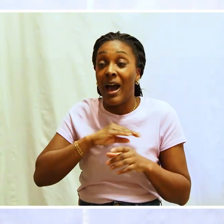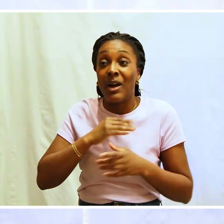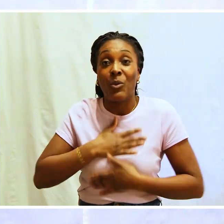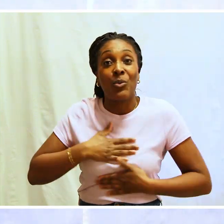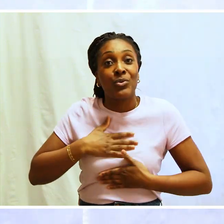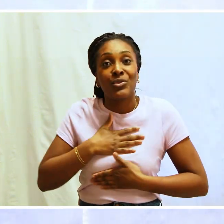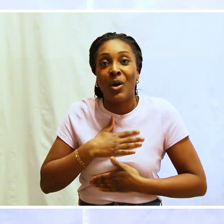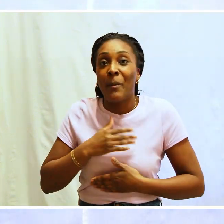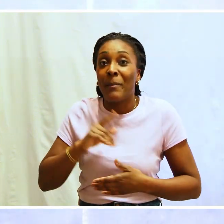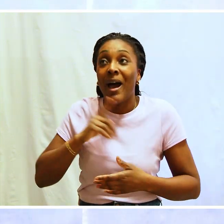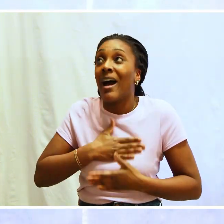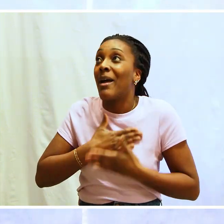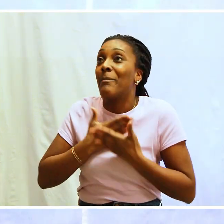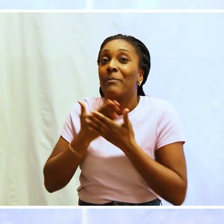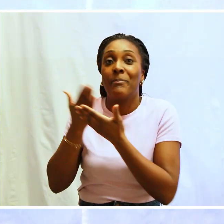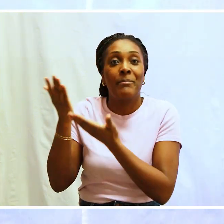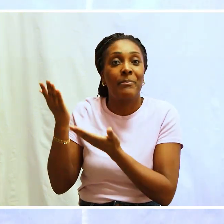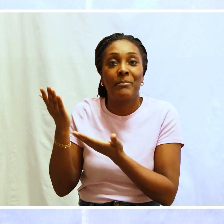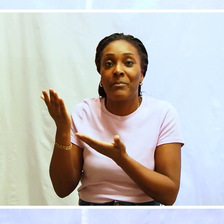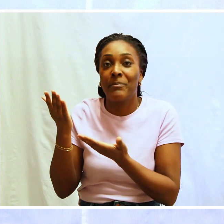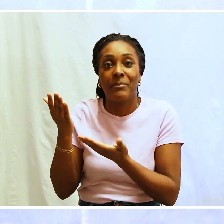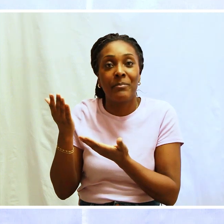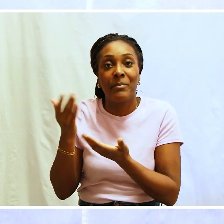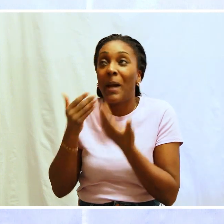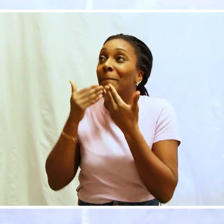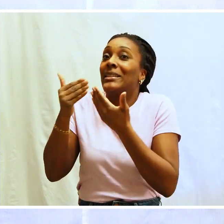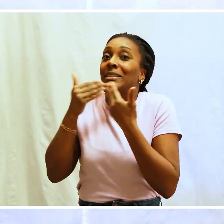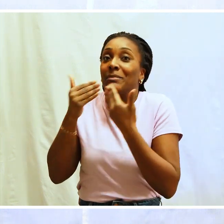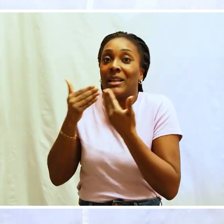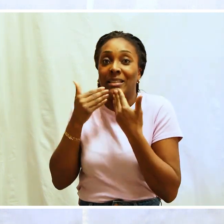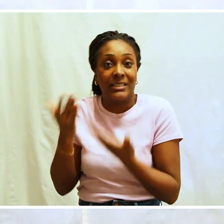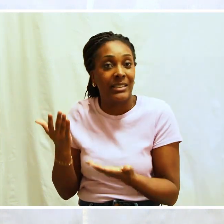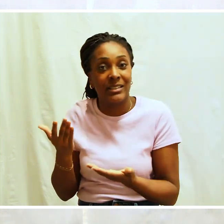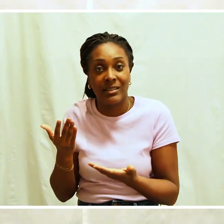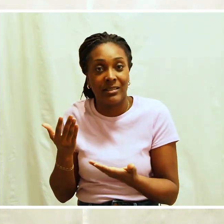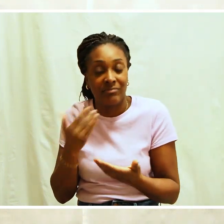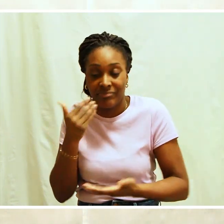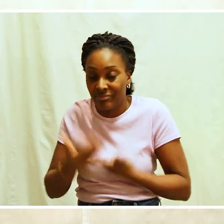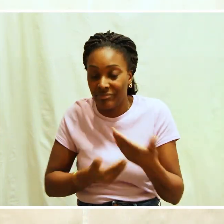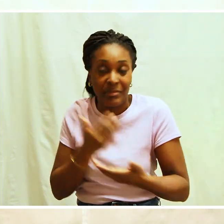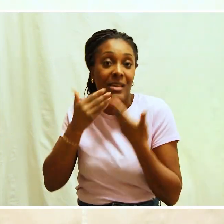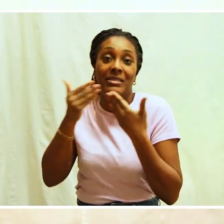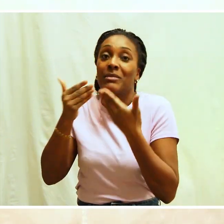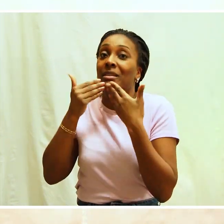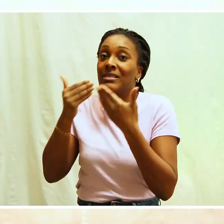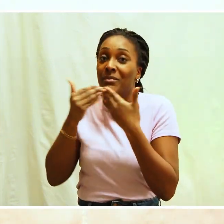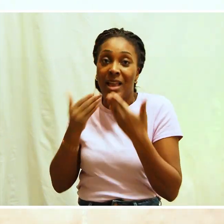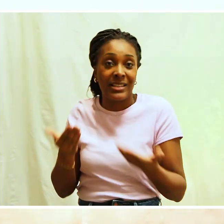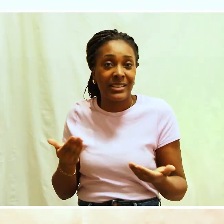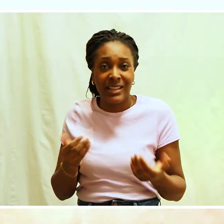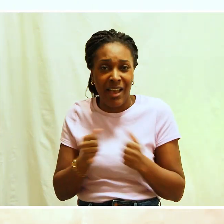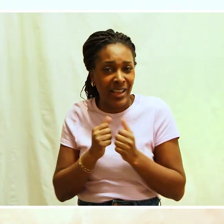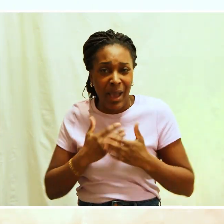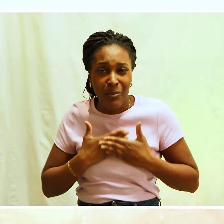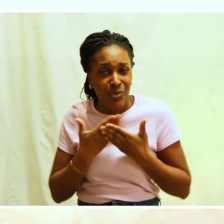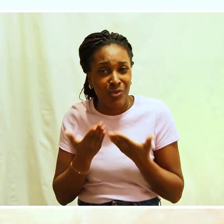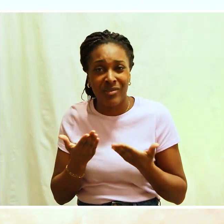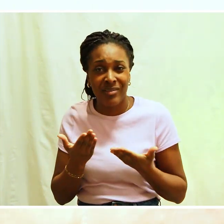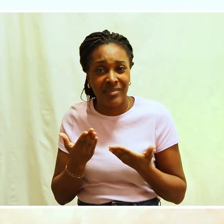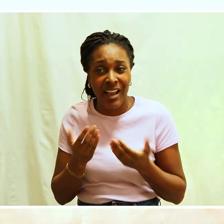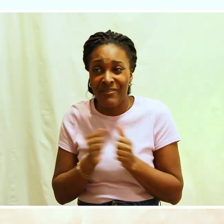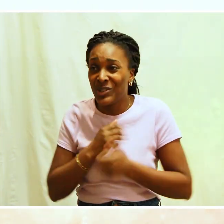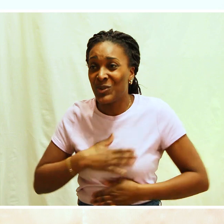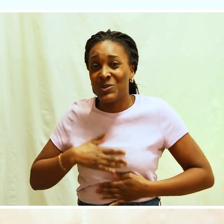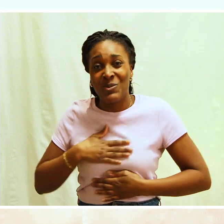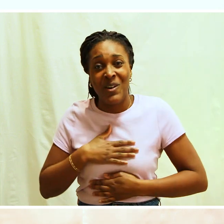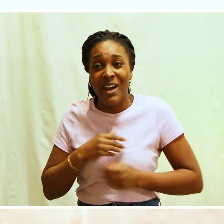Dieu, mais parce que simplement, tu le fais par reconnaissance de ce que Jésus-Christ a fait dans ta vie. Donc tu le fais avec amour, avec